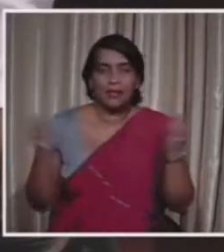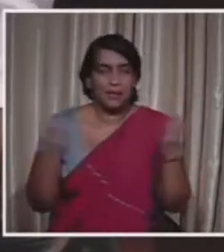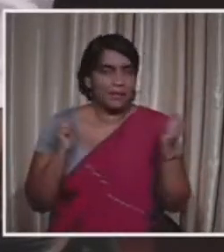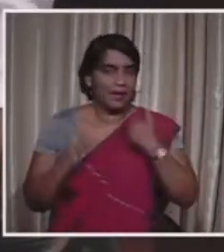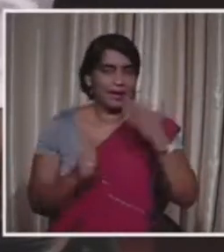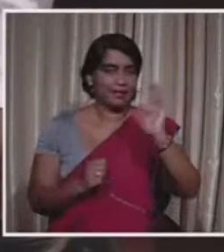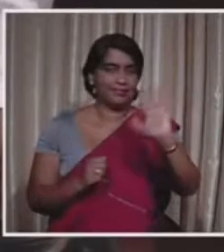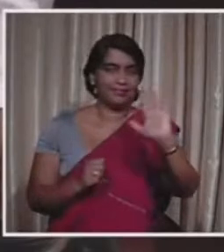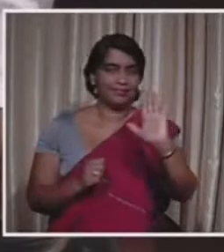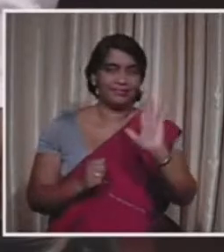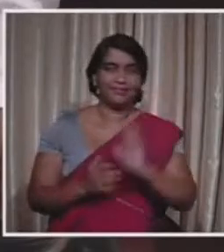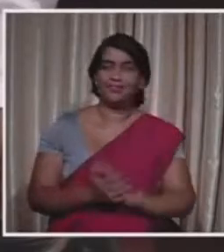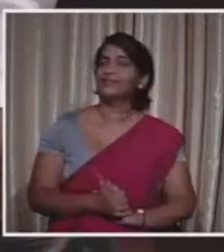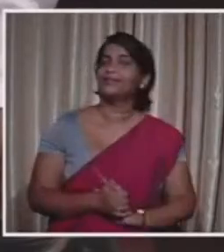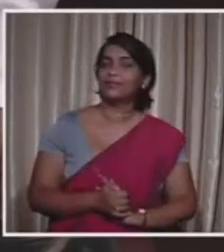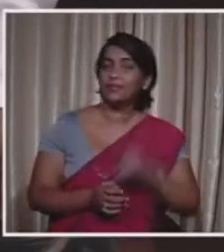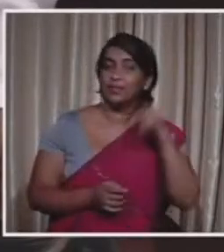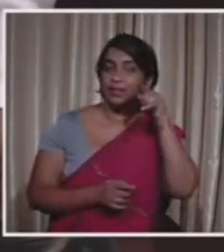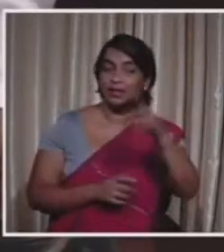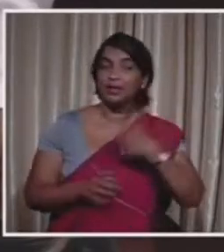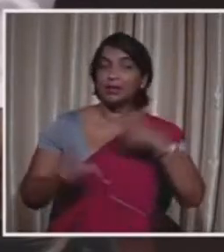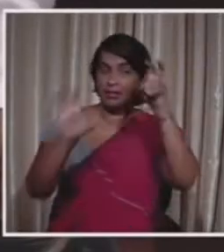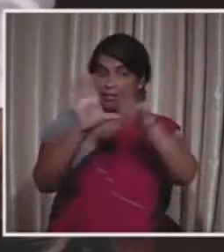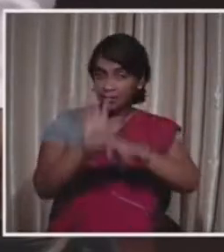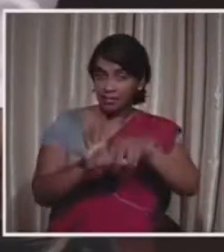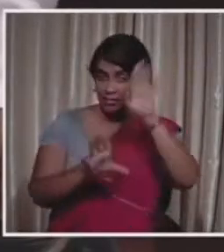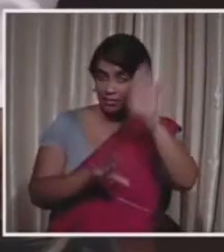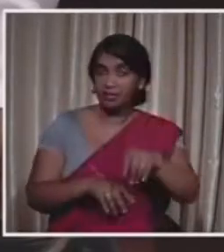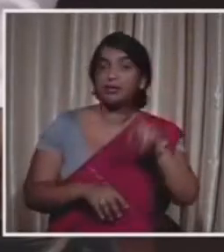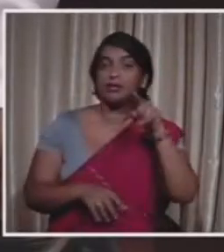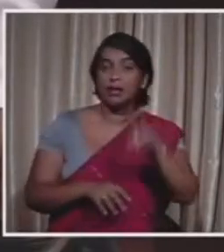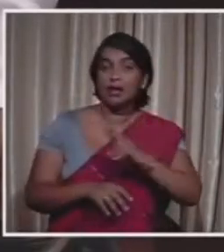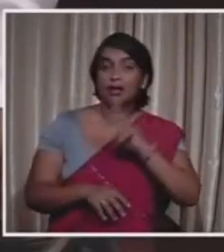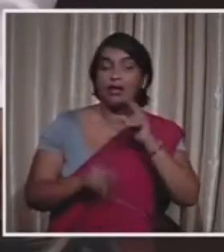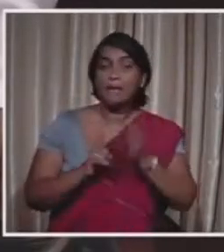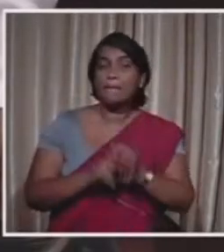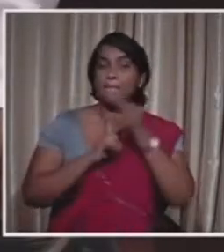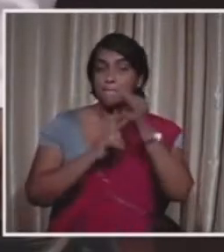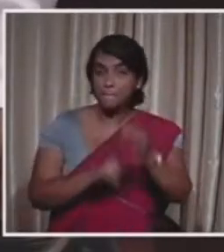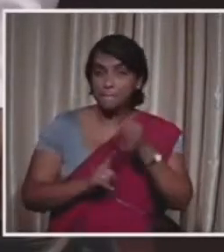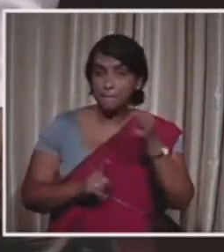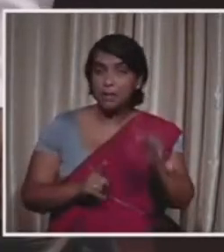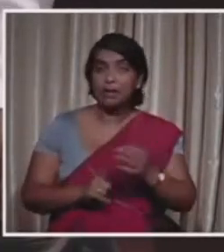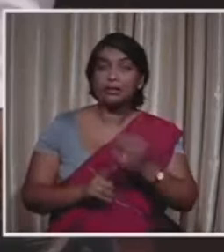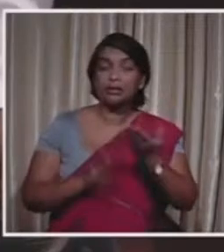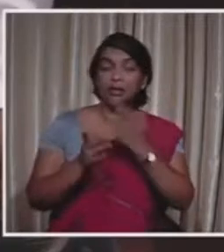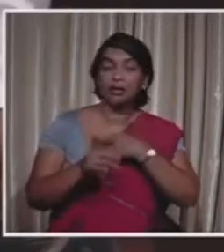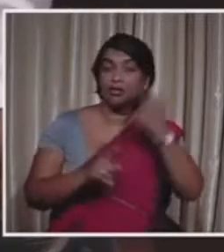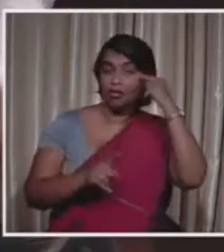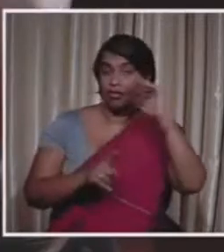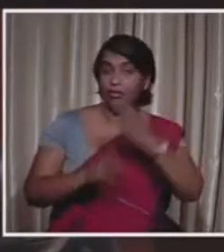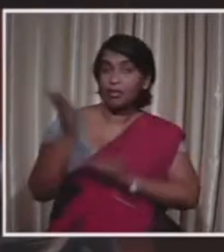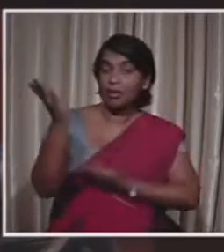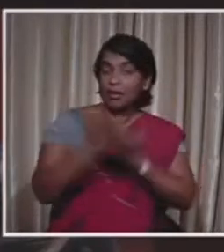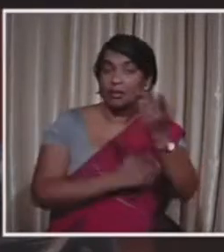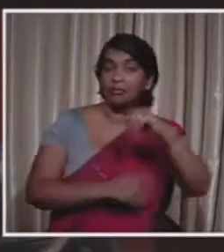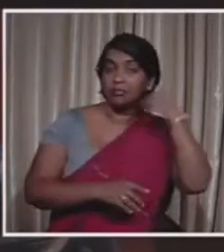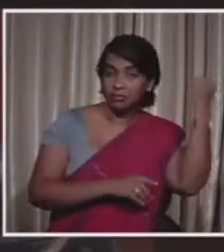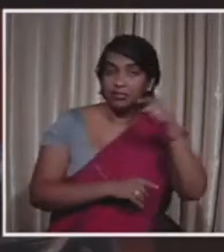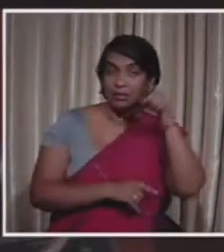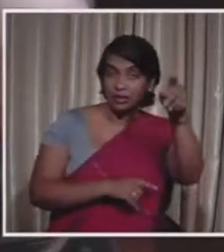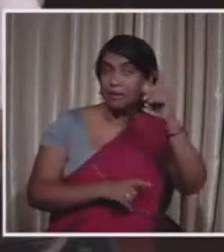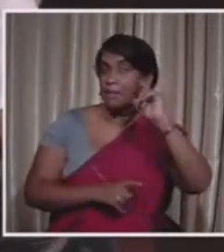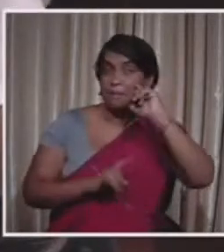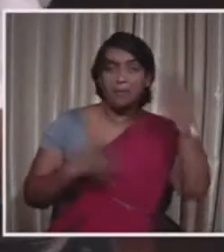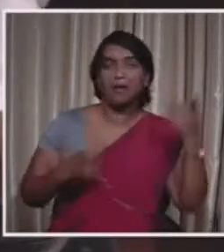ne oya aasane indagena ranasingha premadasa dosa abiyoge katha karapu aakarya e aya danne